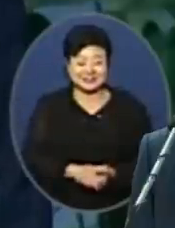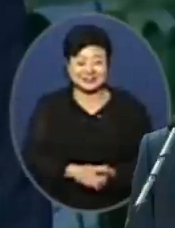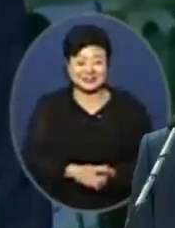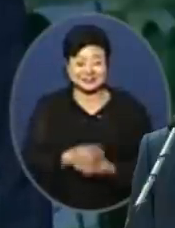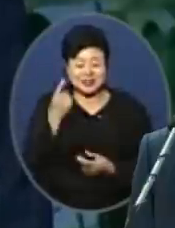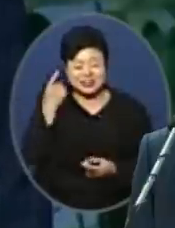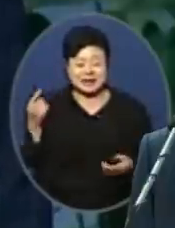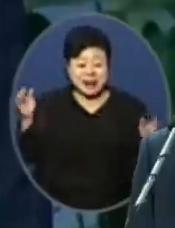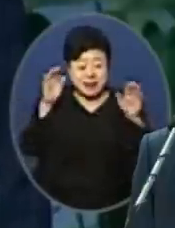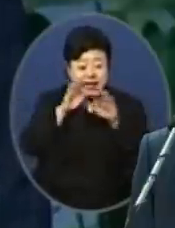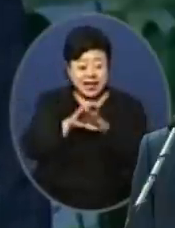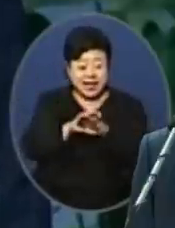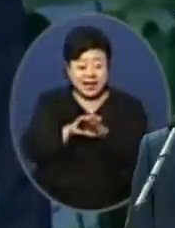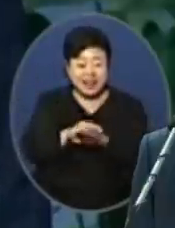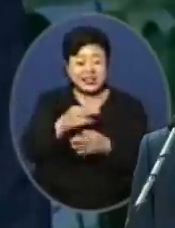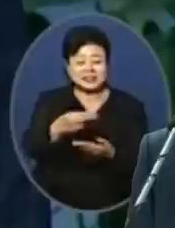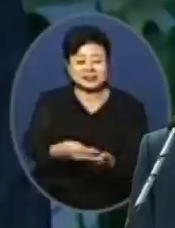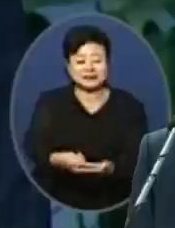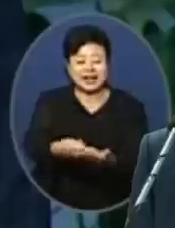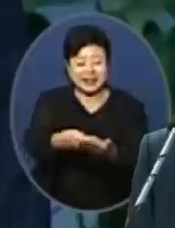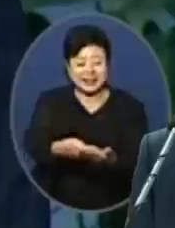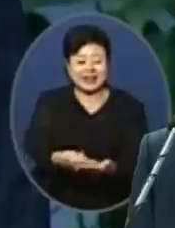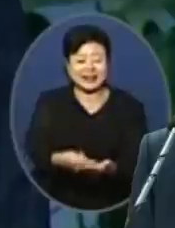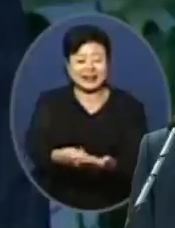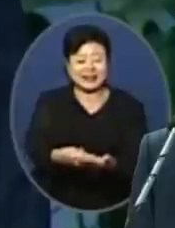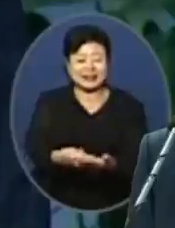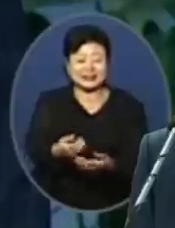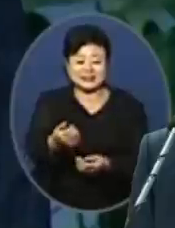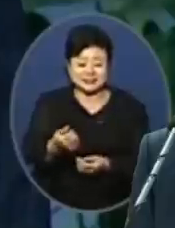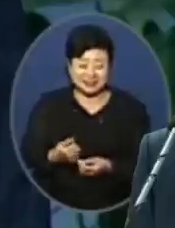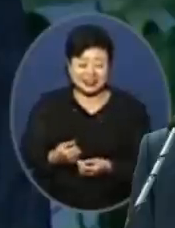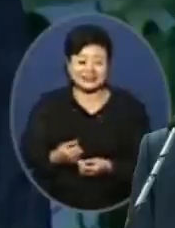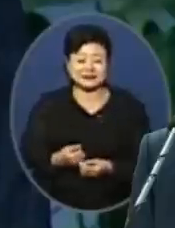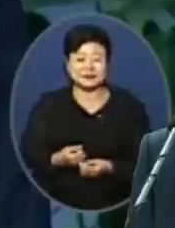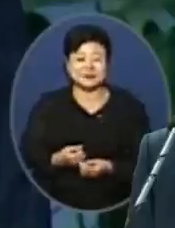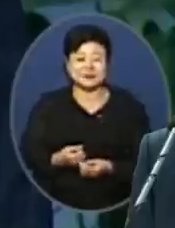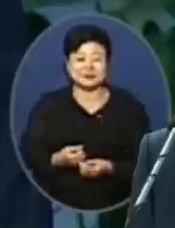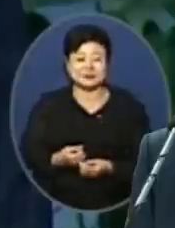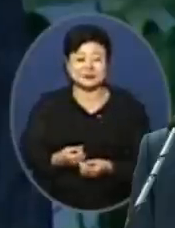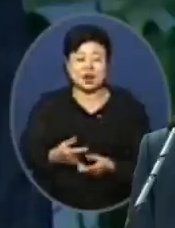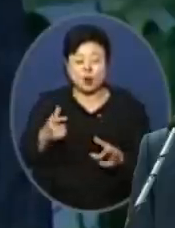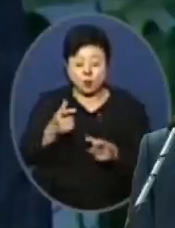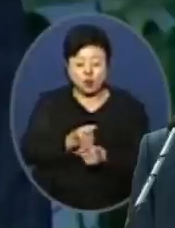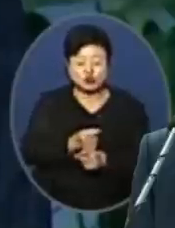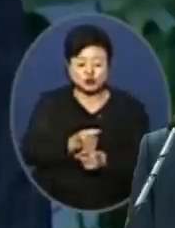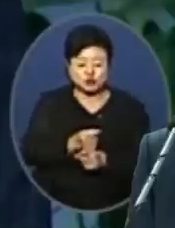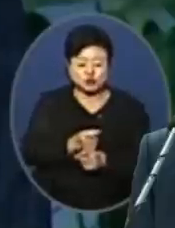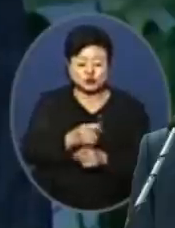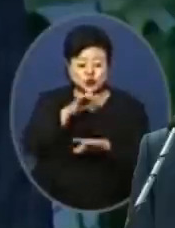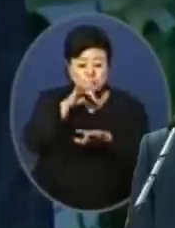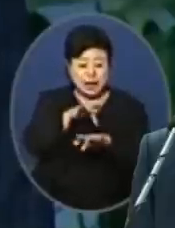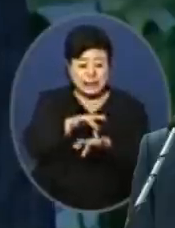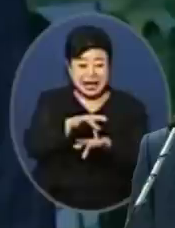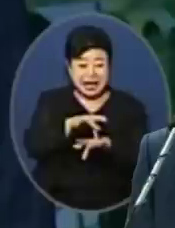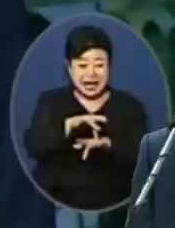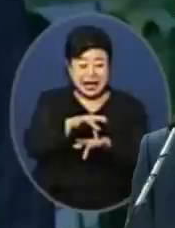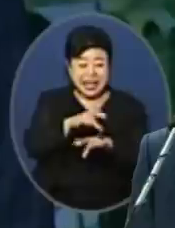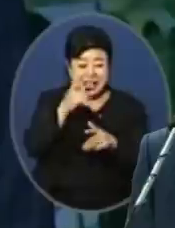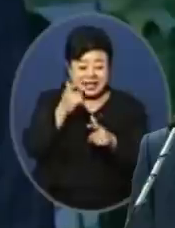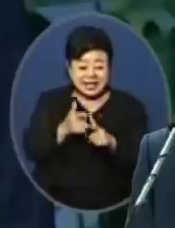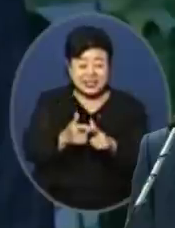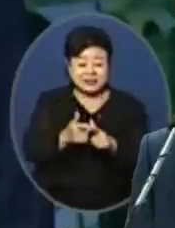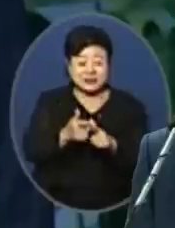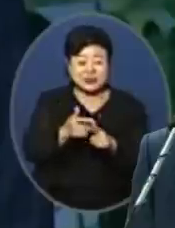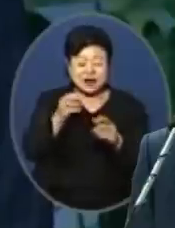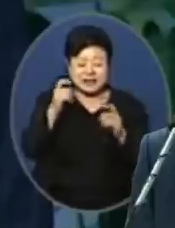어제 저녁에도 침대에 올라가기 전에 너희 원수 마귀야